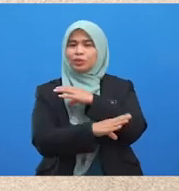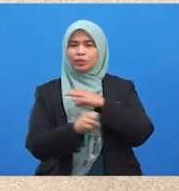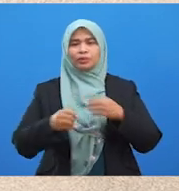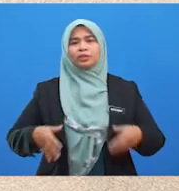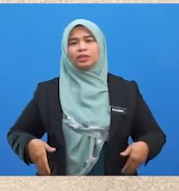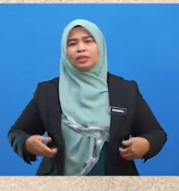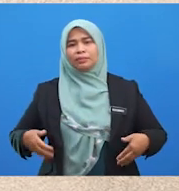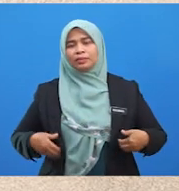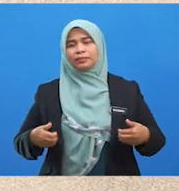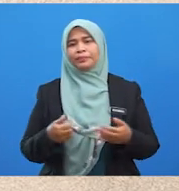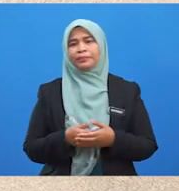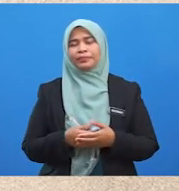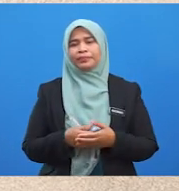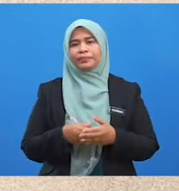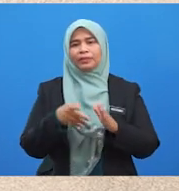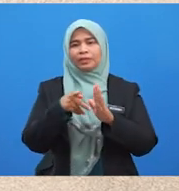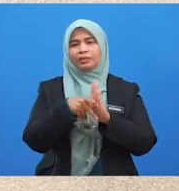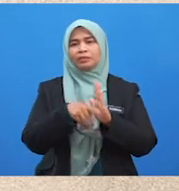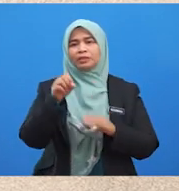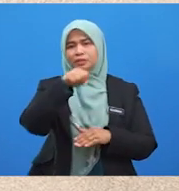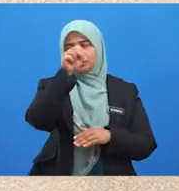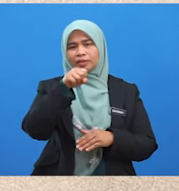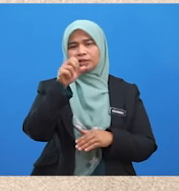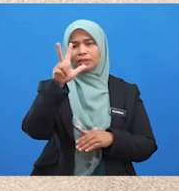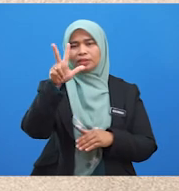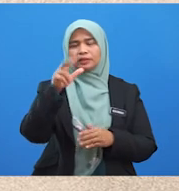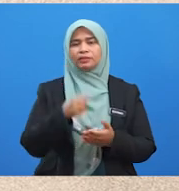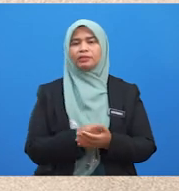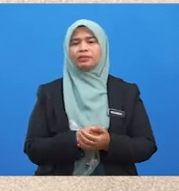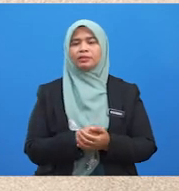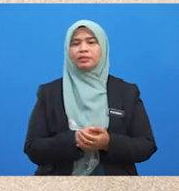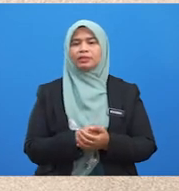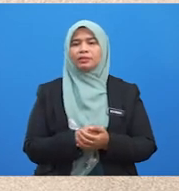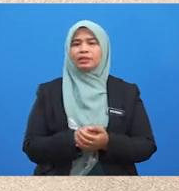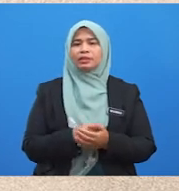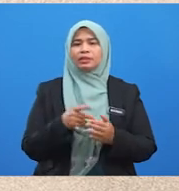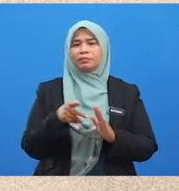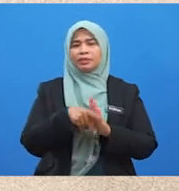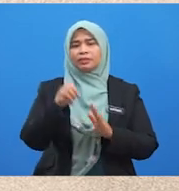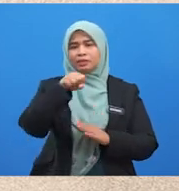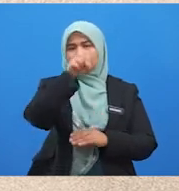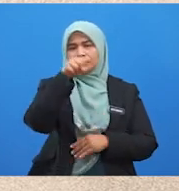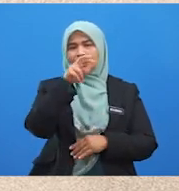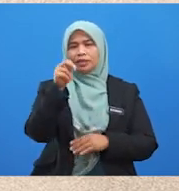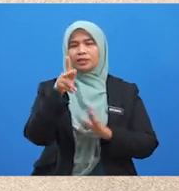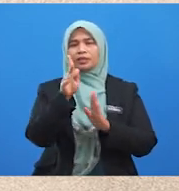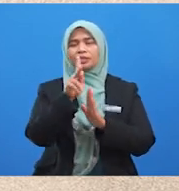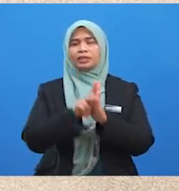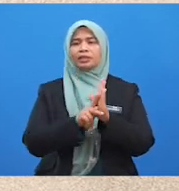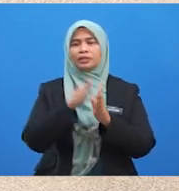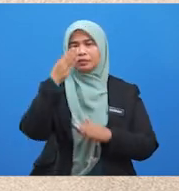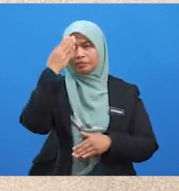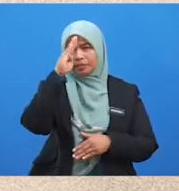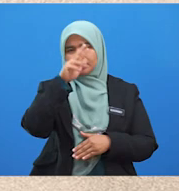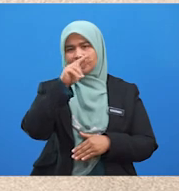Persoalan ketiga yang akan kita pelajari pada hari ini adalah persoalan kebijaksanaan dalam